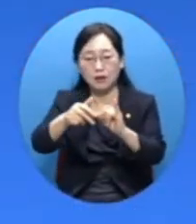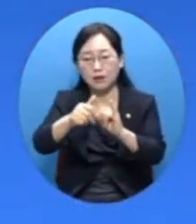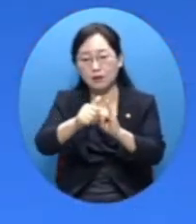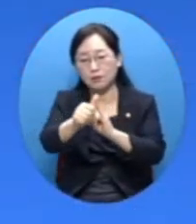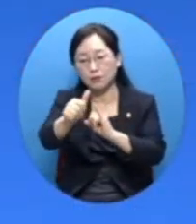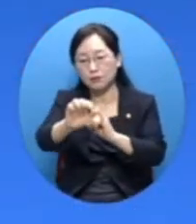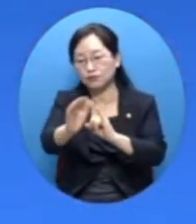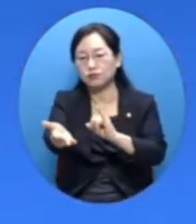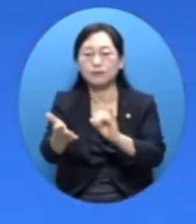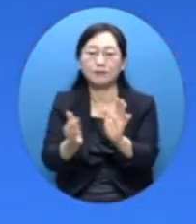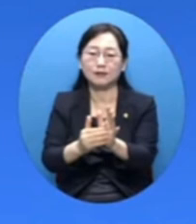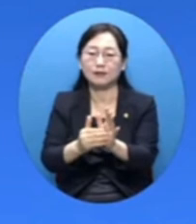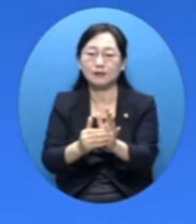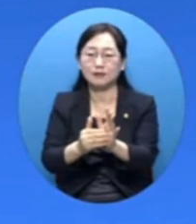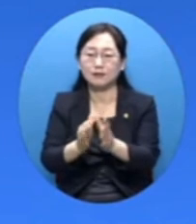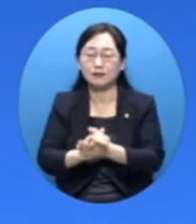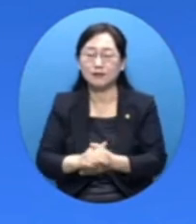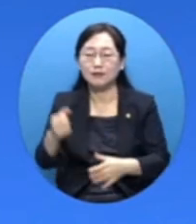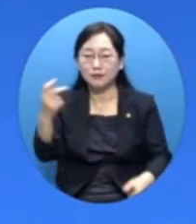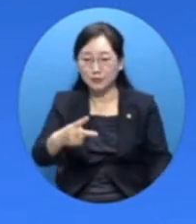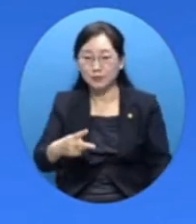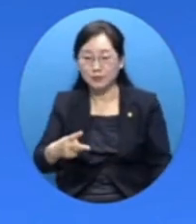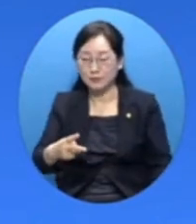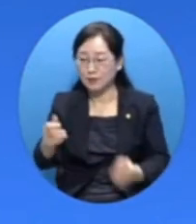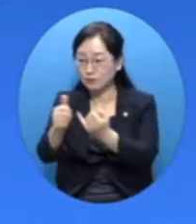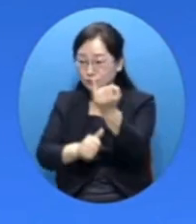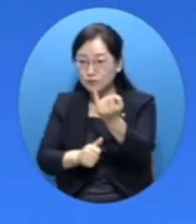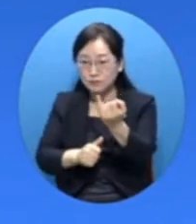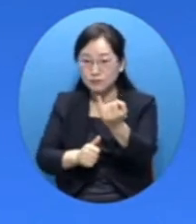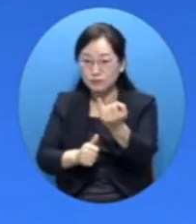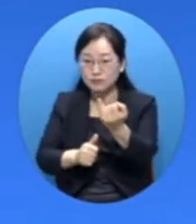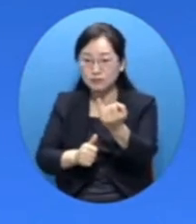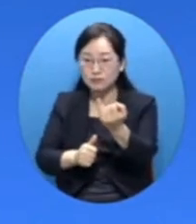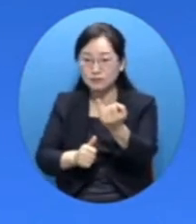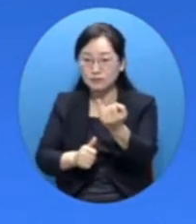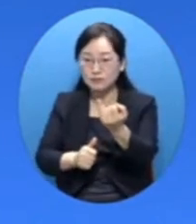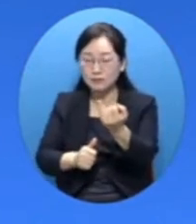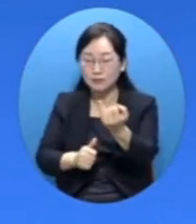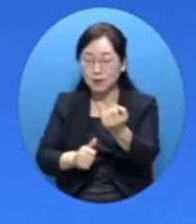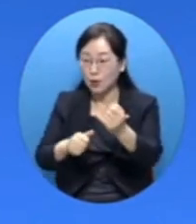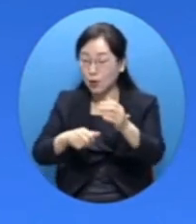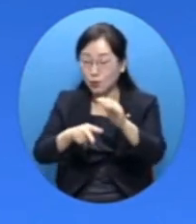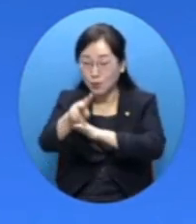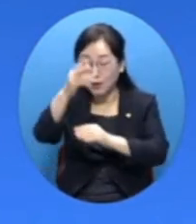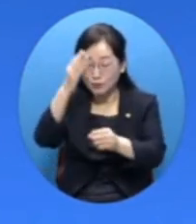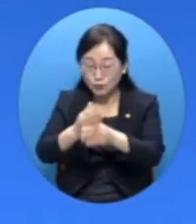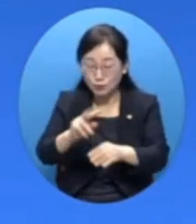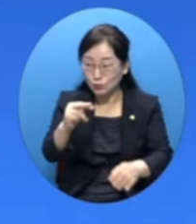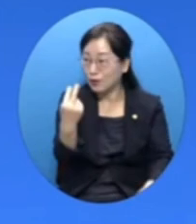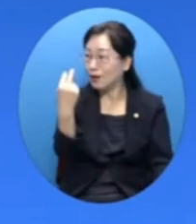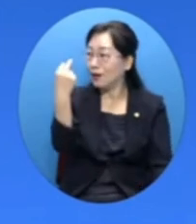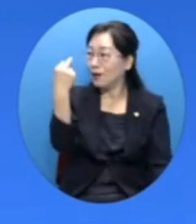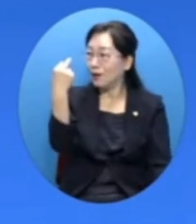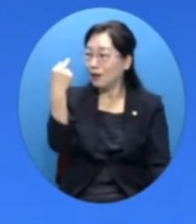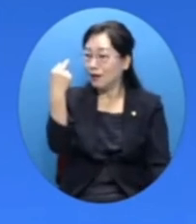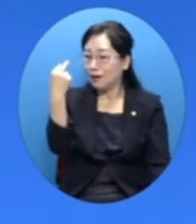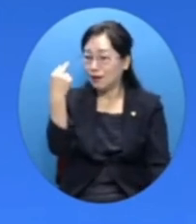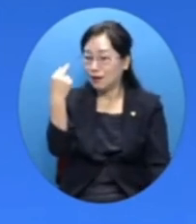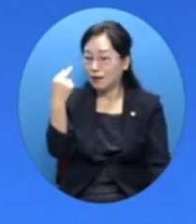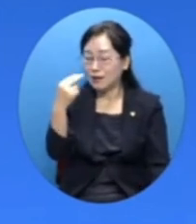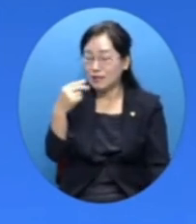잃고 그리고 자기 아내도 세에 나오다가 뒤를 돌아보면서 소 소금기둥이